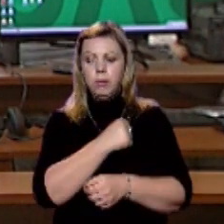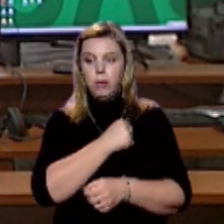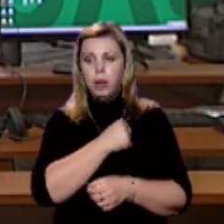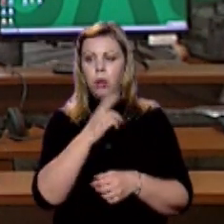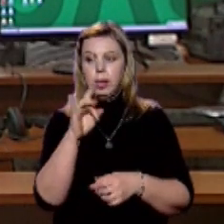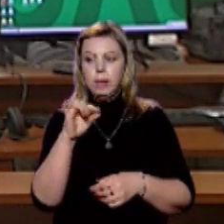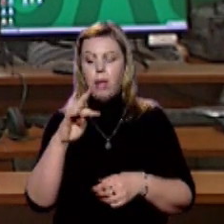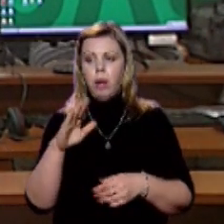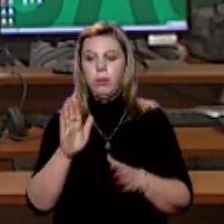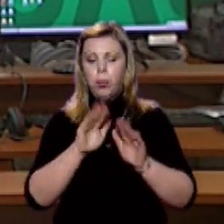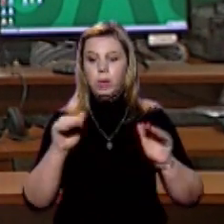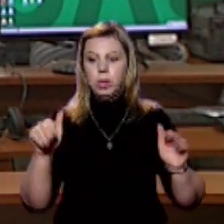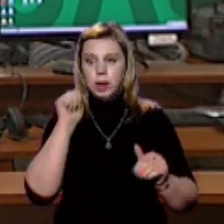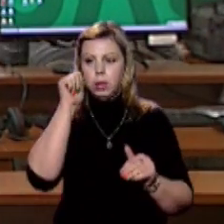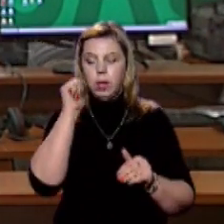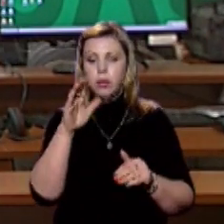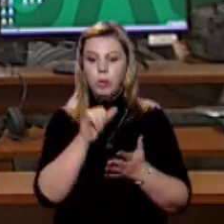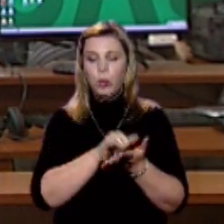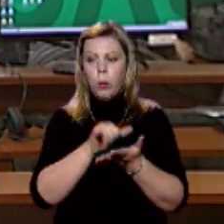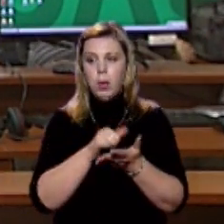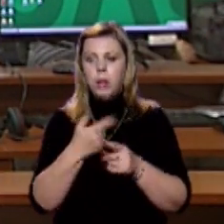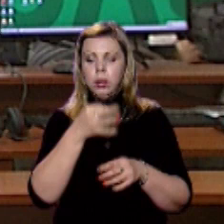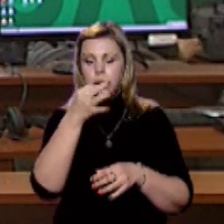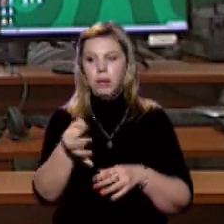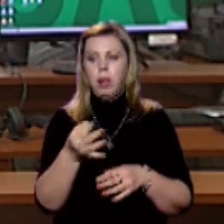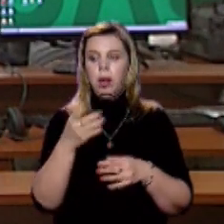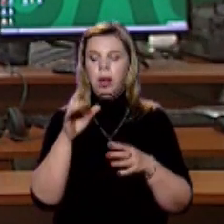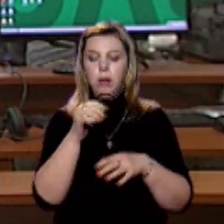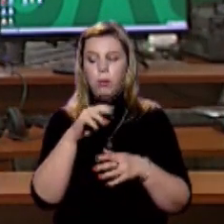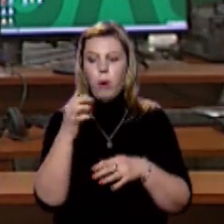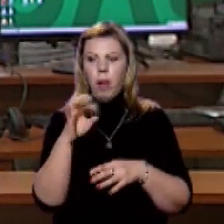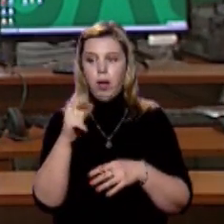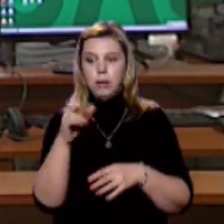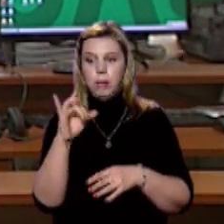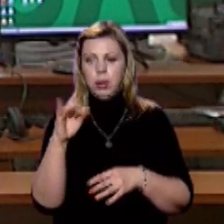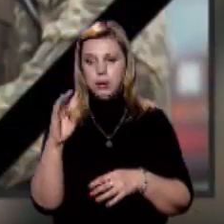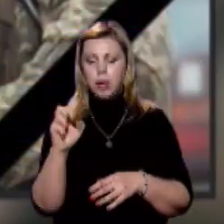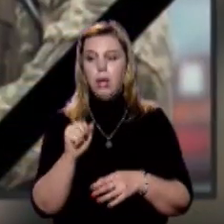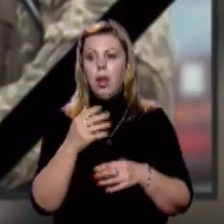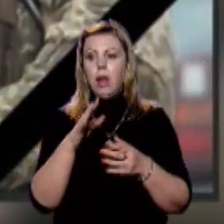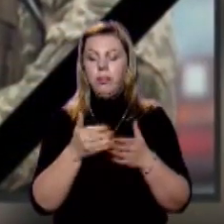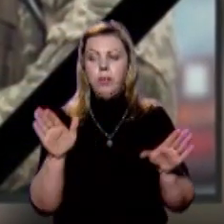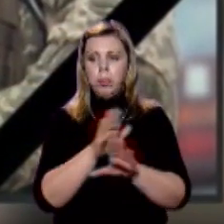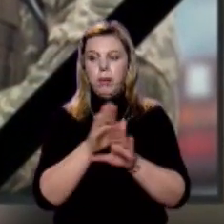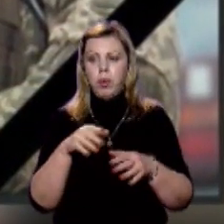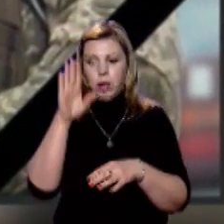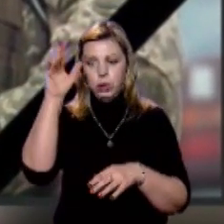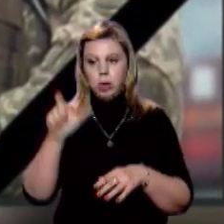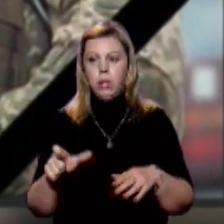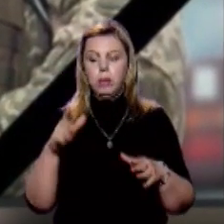Євгенієм Коростальовим попрощаються завтра в Сумах. Про це сказала речниця міської ради Ольга Симониста. Відспівають чоловіка